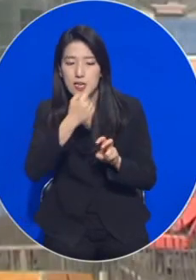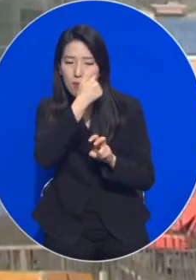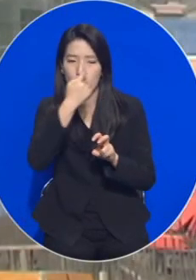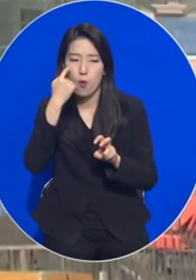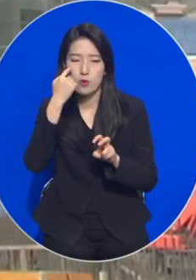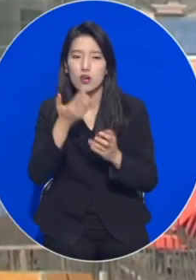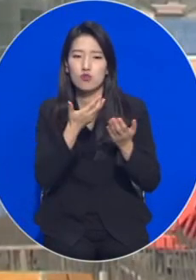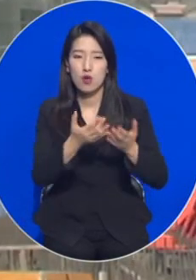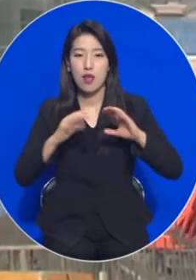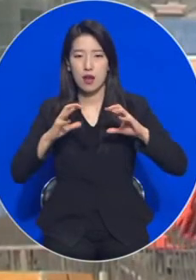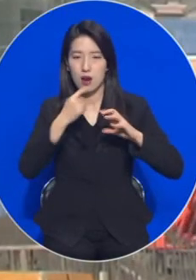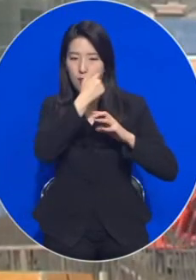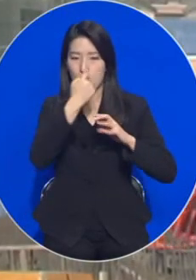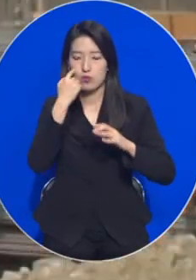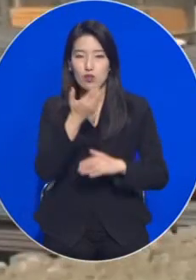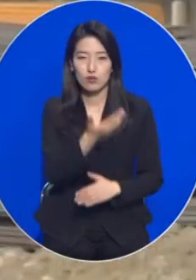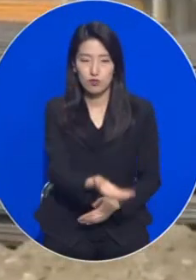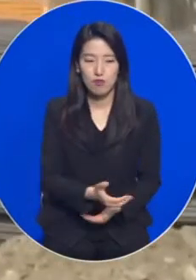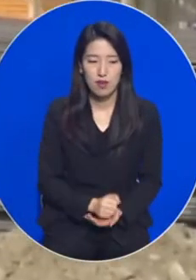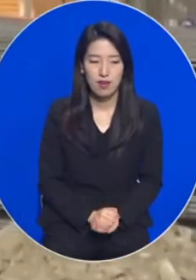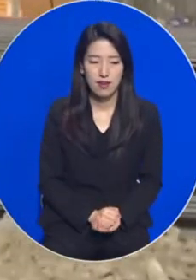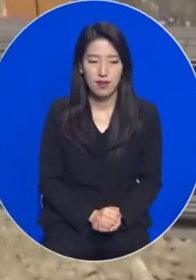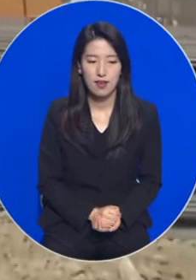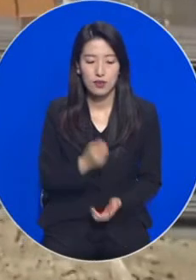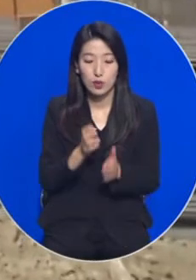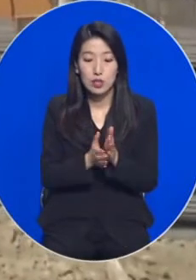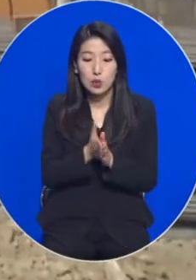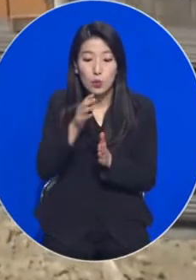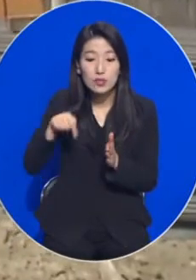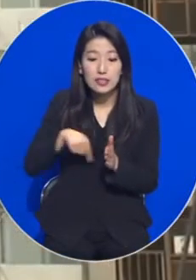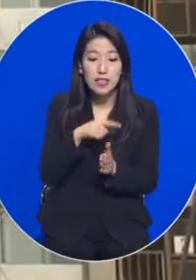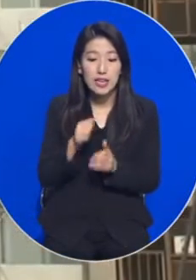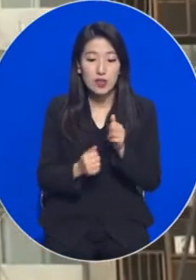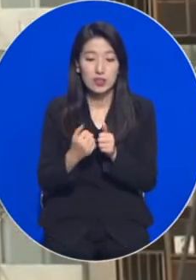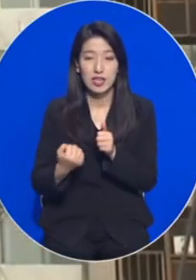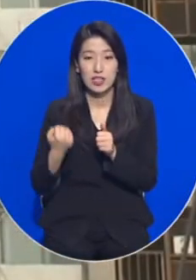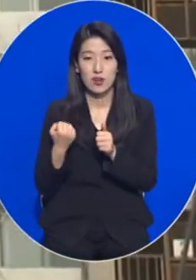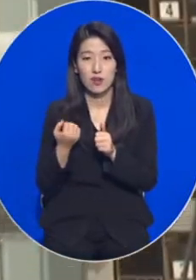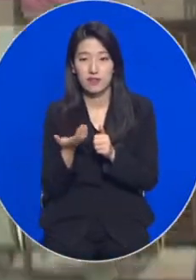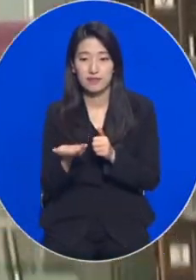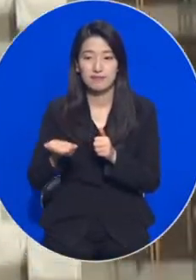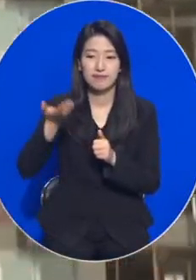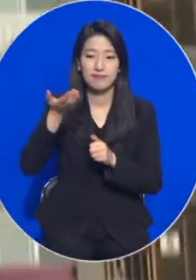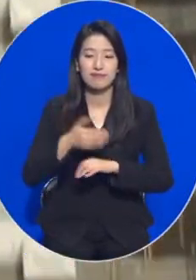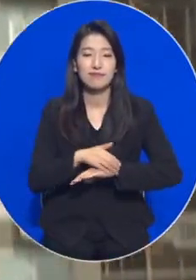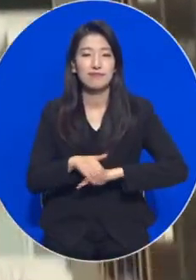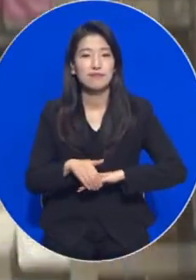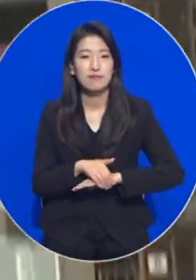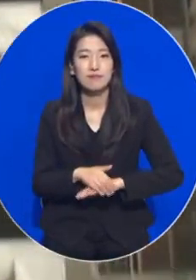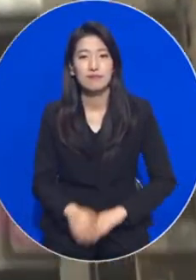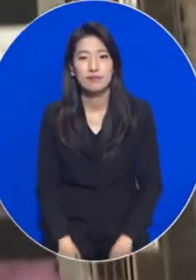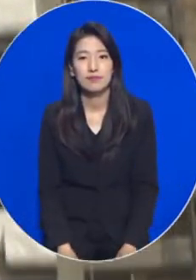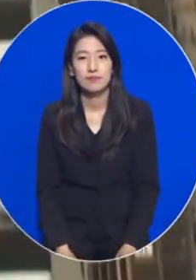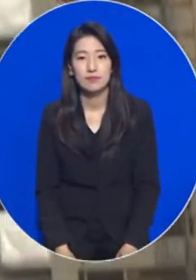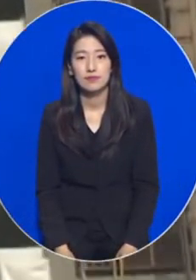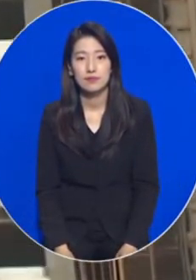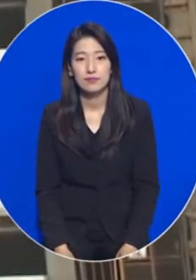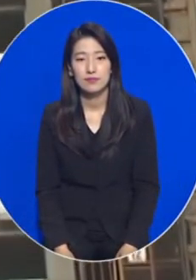입지별 맞춤형 개발로 도시의 경쟁력을 되살린다는 계획입니다. KTV 이리나입니다.